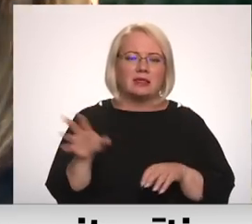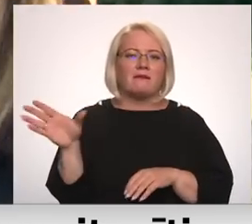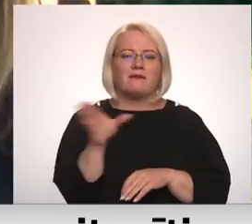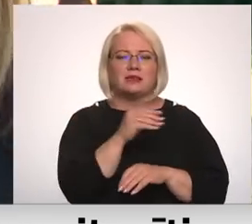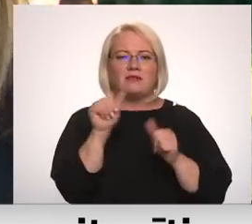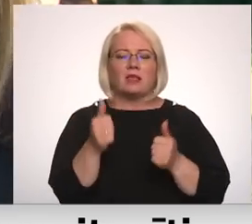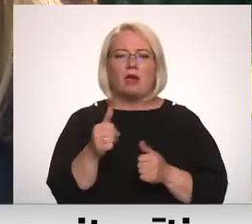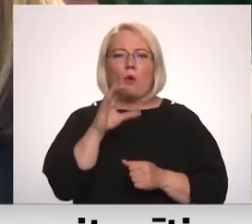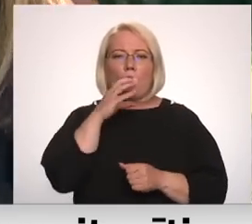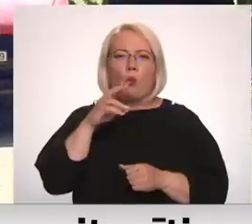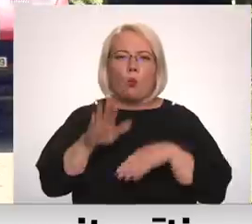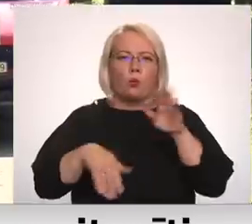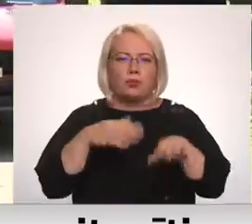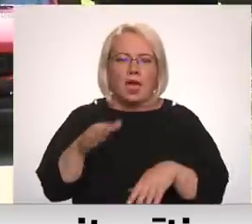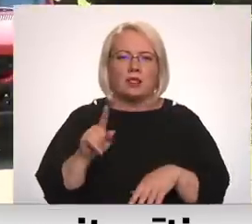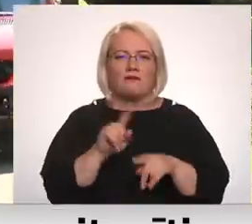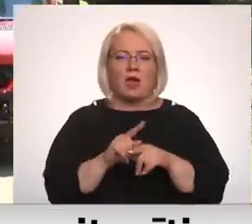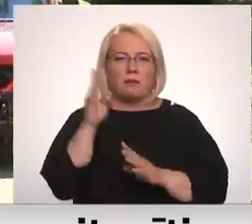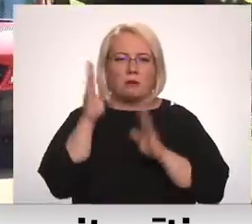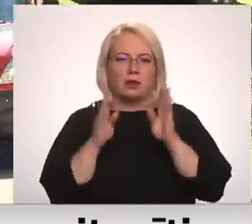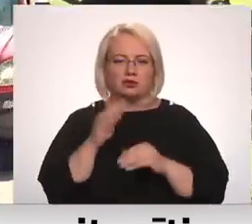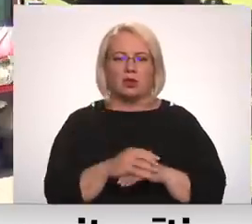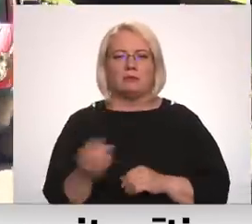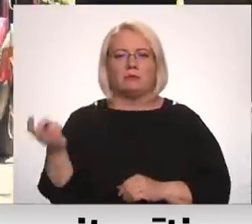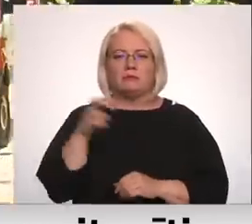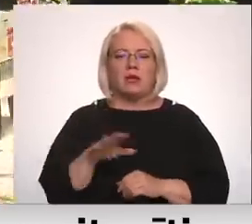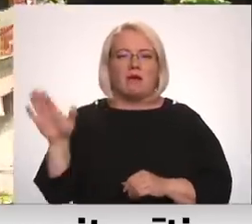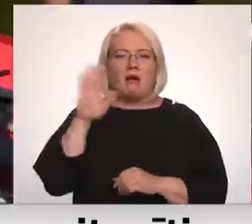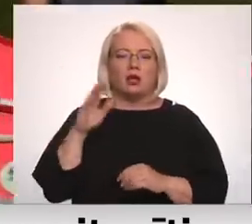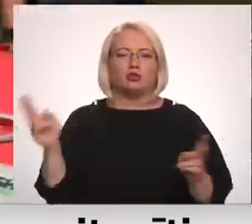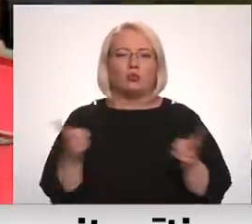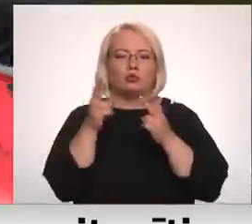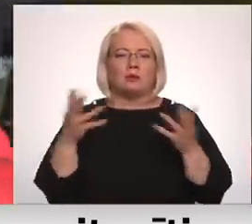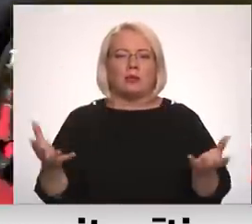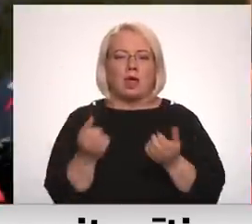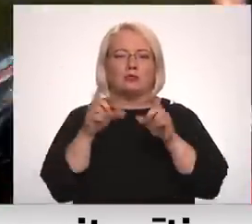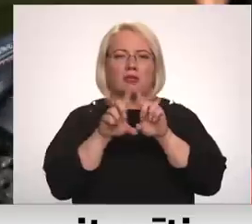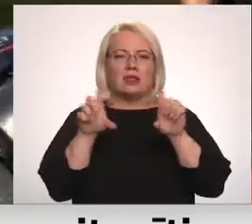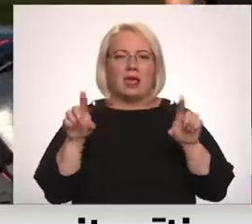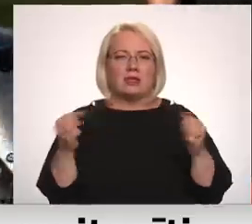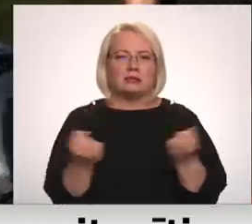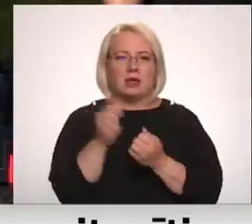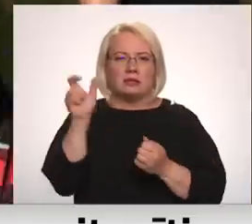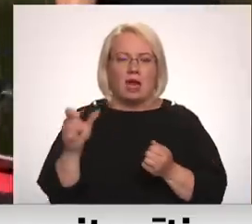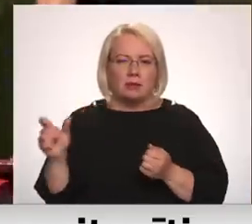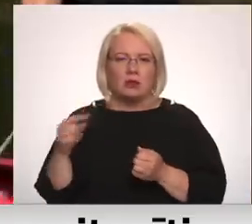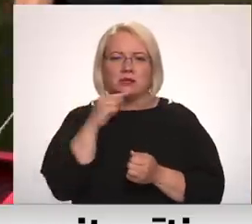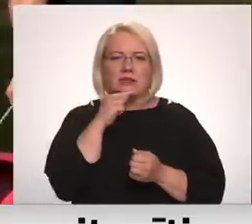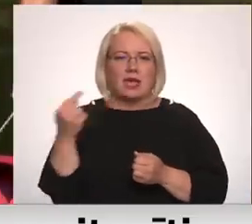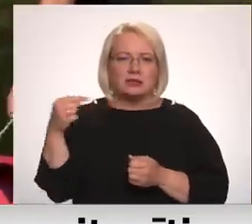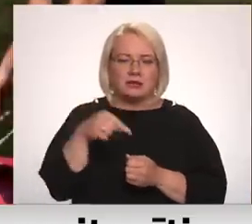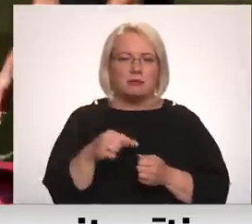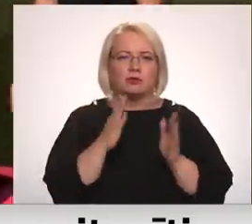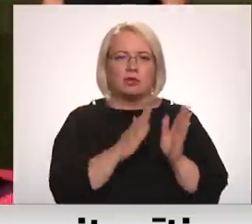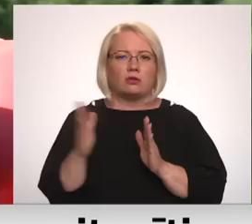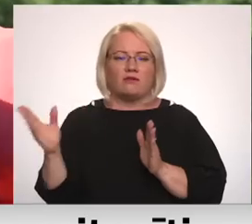vai gar ūdeni, vai pa brikšņiem brist. Ierodas arī valsts ugunsdzēsības un glābšanas dienesta darbinieki no Cēsīm un sagatavo visu nepieciešamo